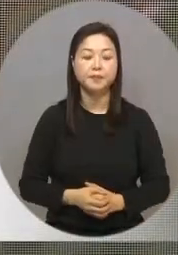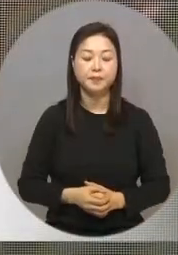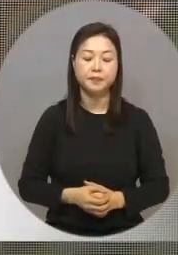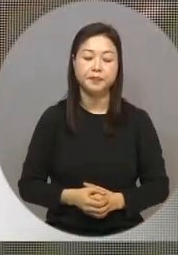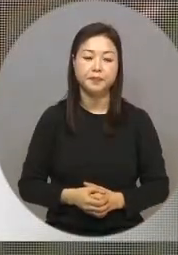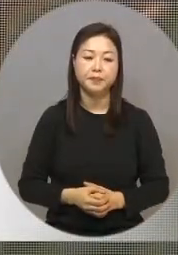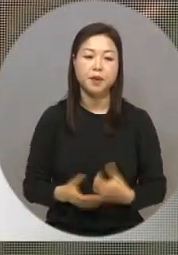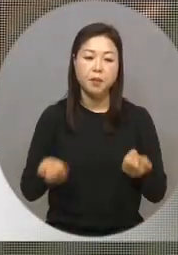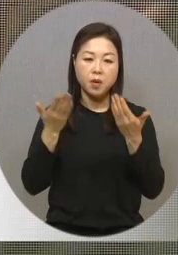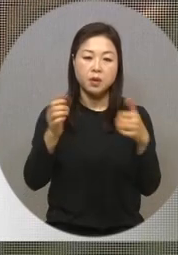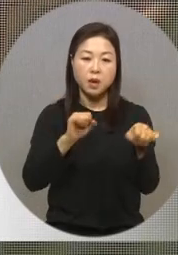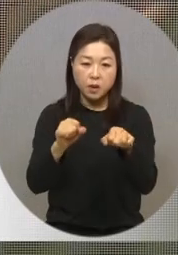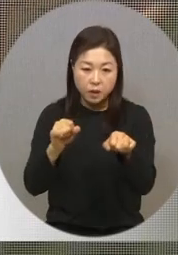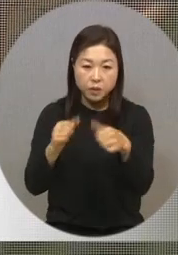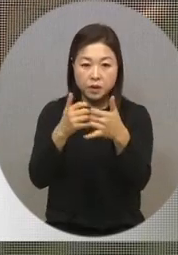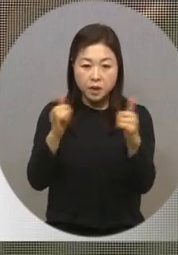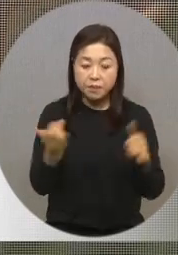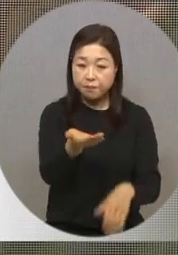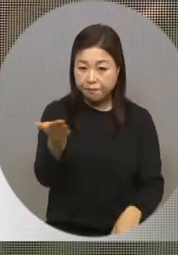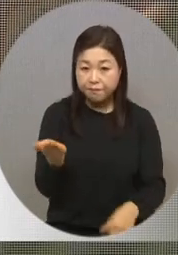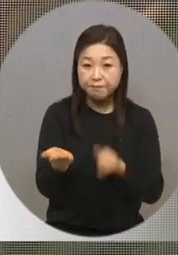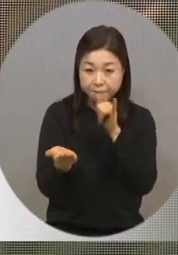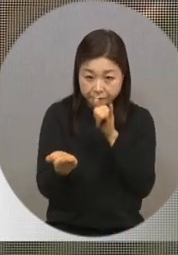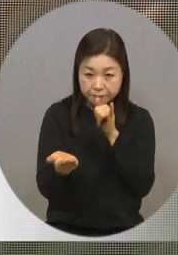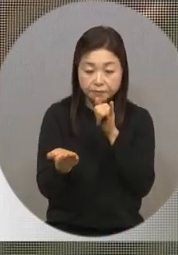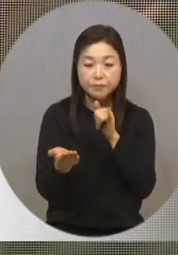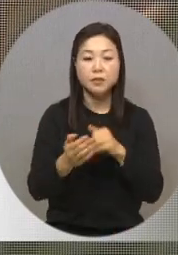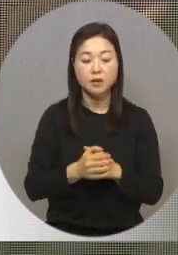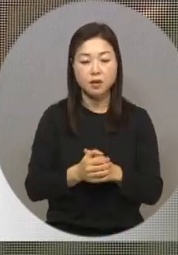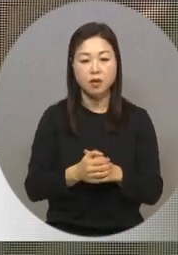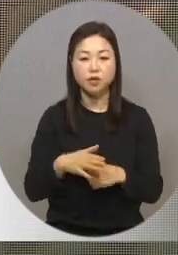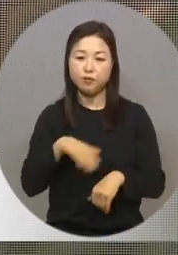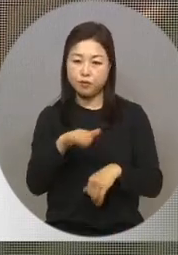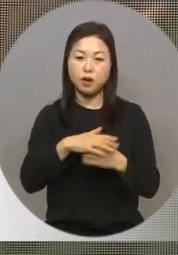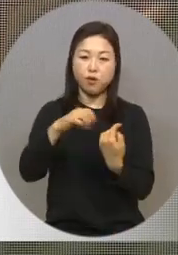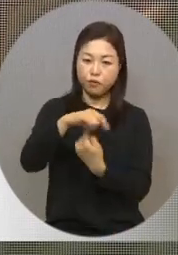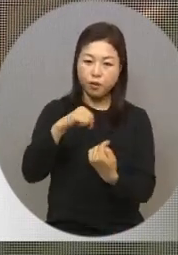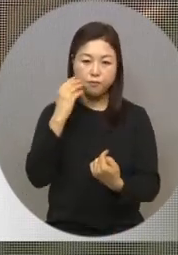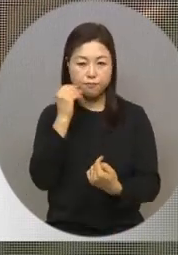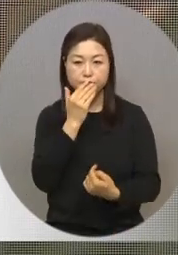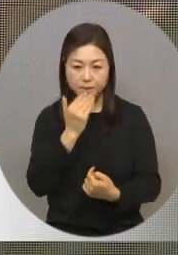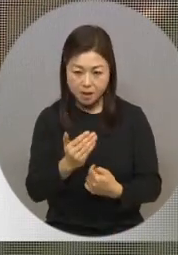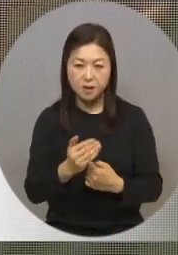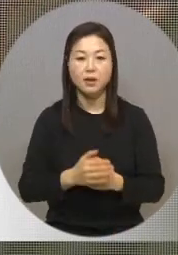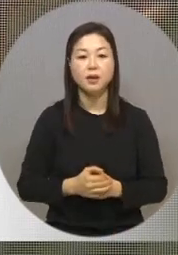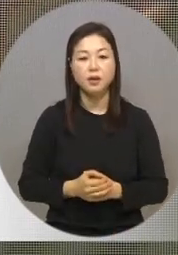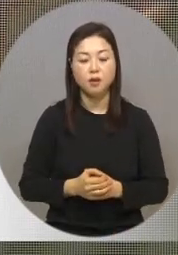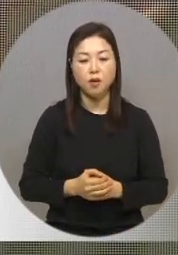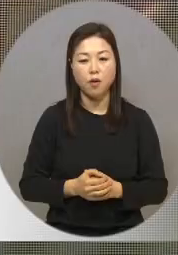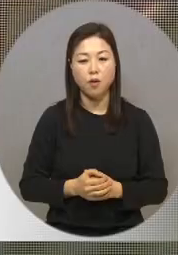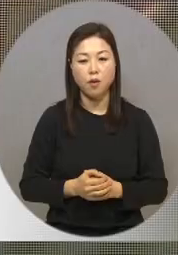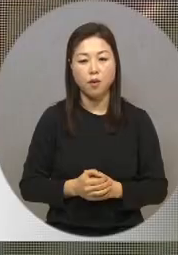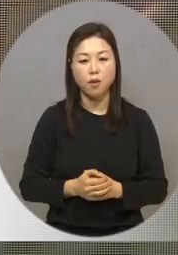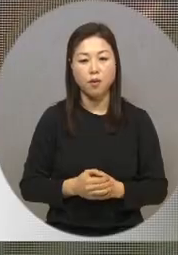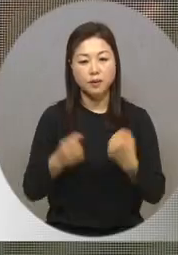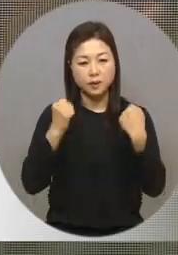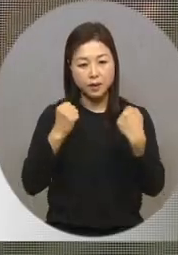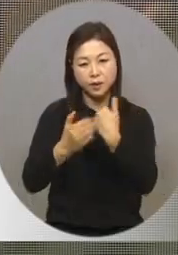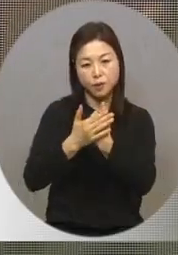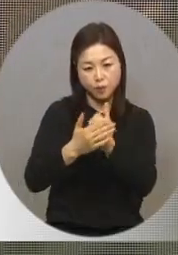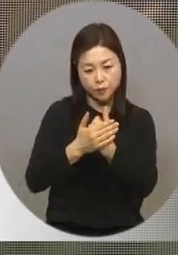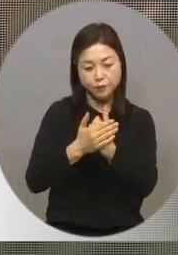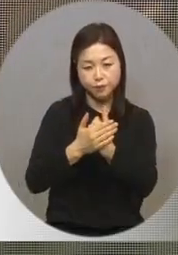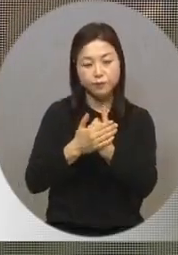이분들이 계시기 때문에 우리가 이 자리에 서 있고 또 든든하게 버틀목이 되지 않나